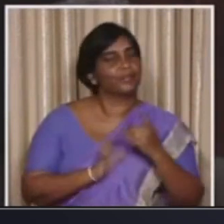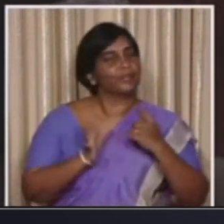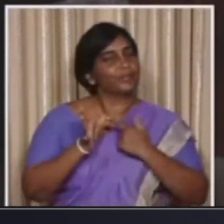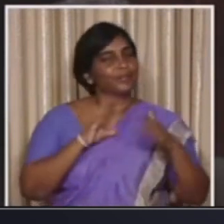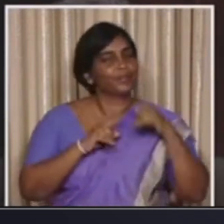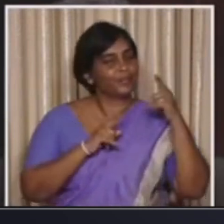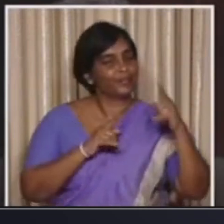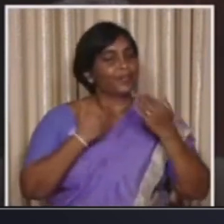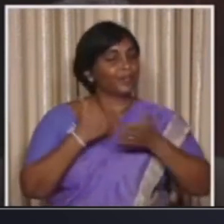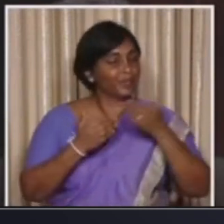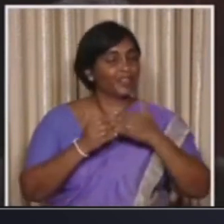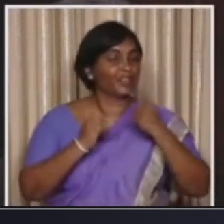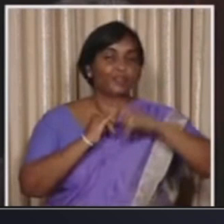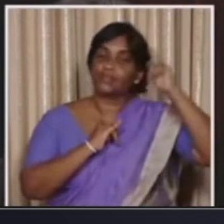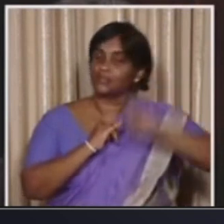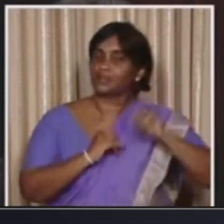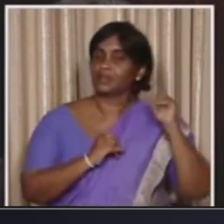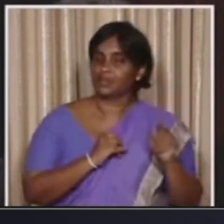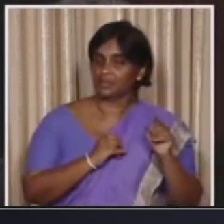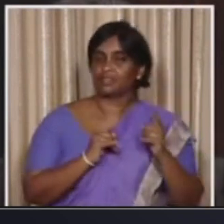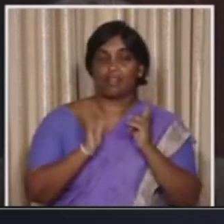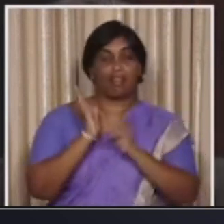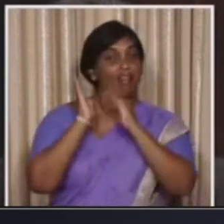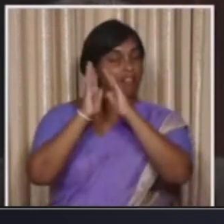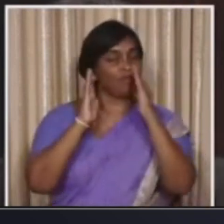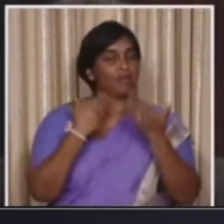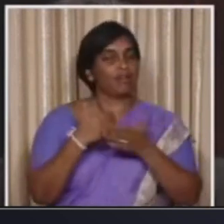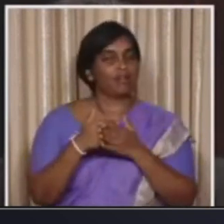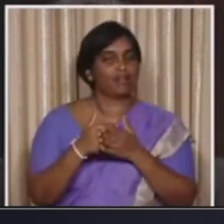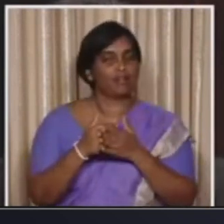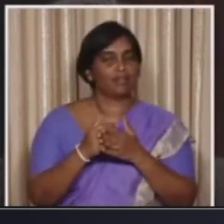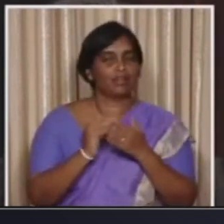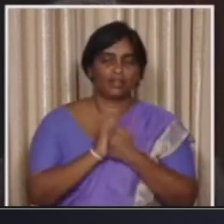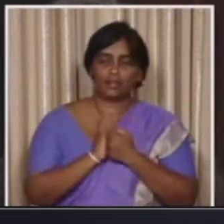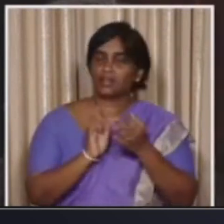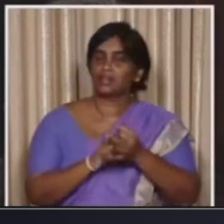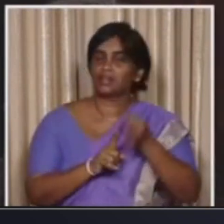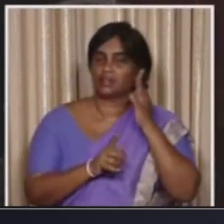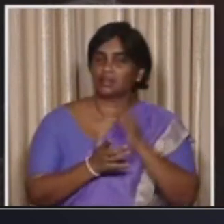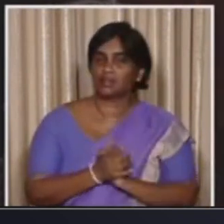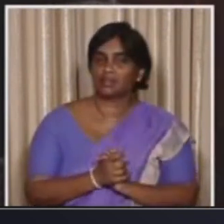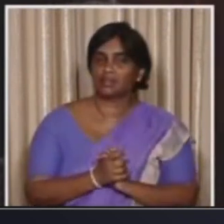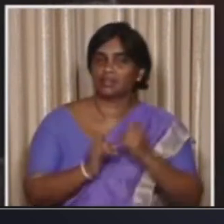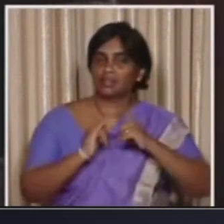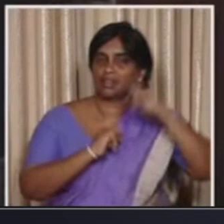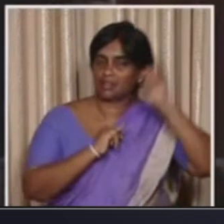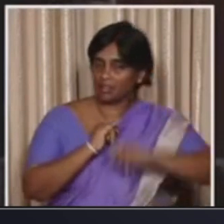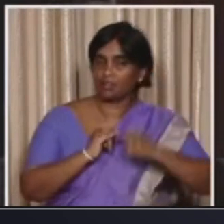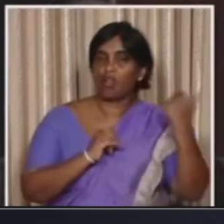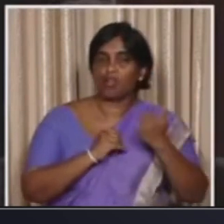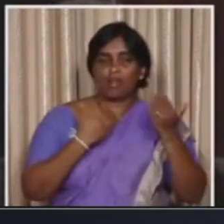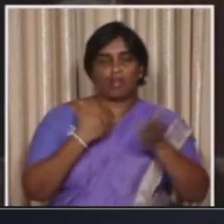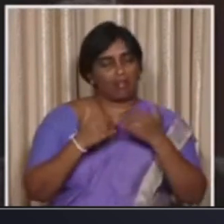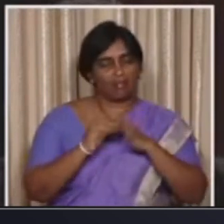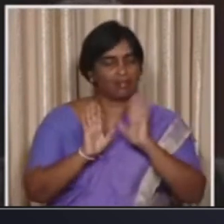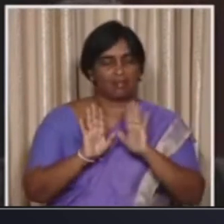Anuradhapure hadanawa Vishwavidyalayak pustakala hadanawa ane garu sabhapathumani me Vishwavidyala aluth ewa hadanna